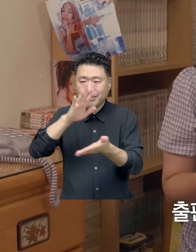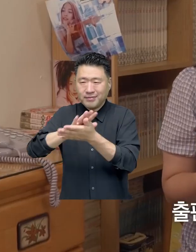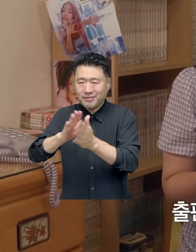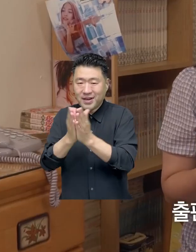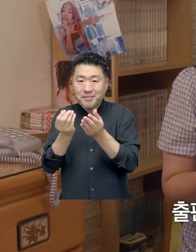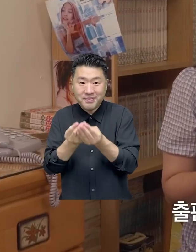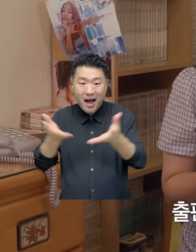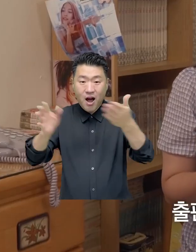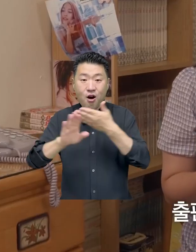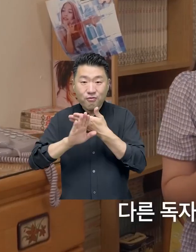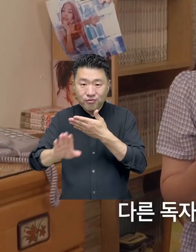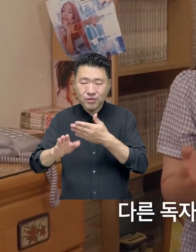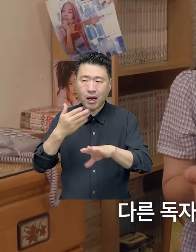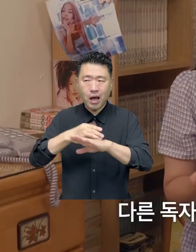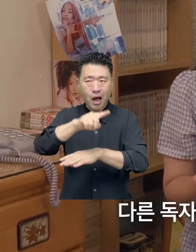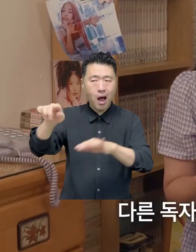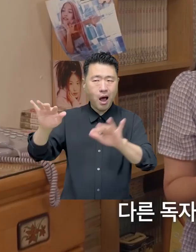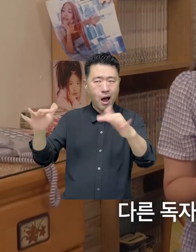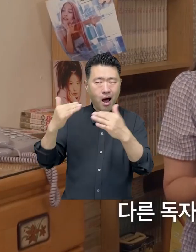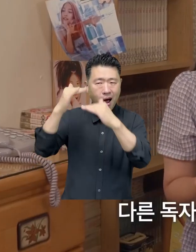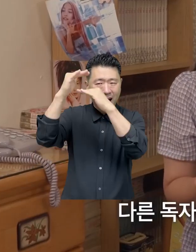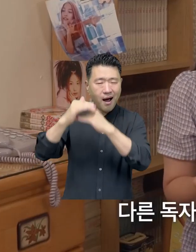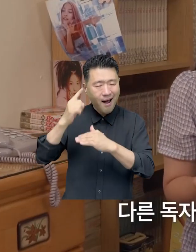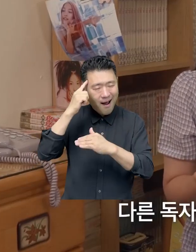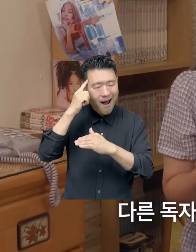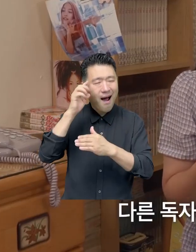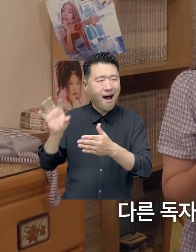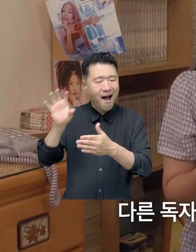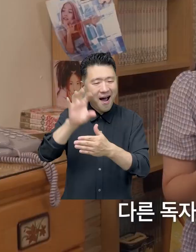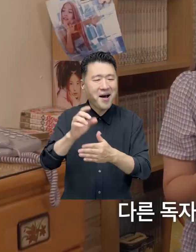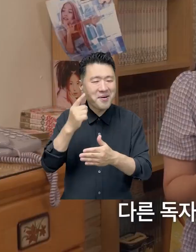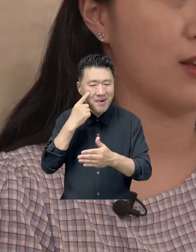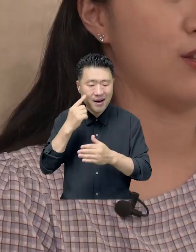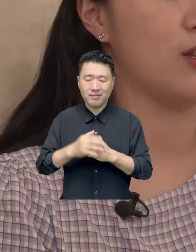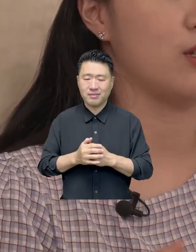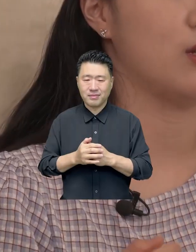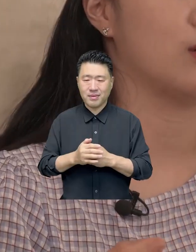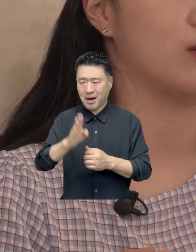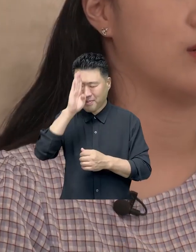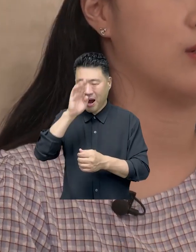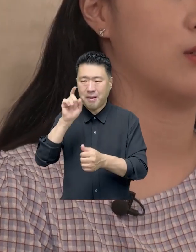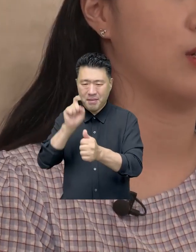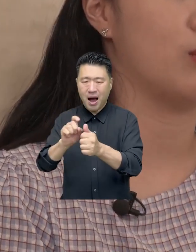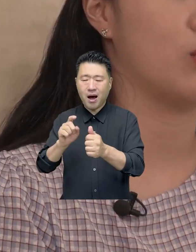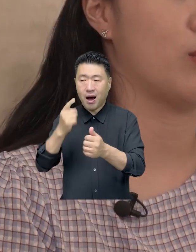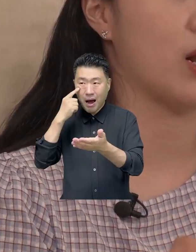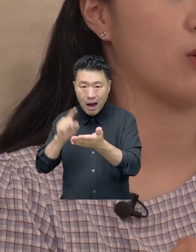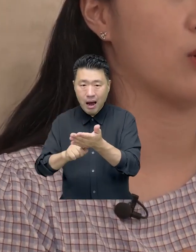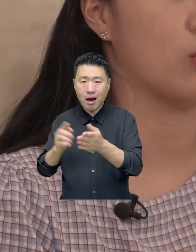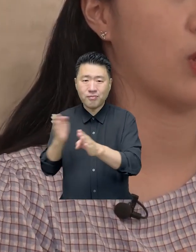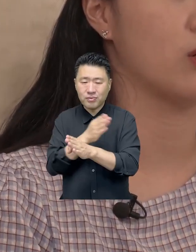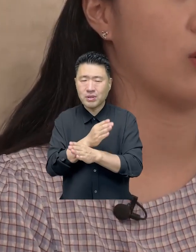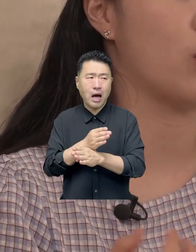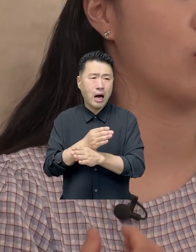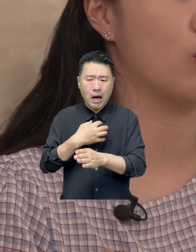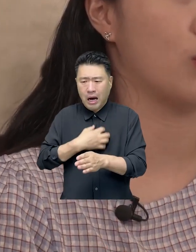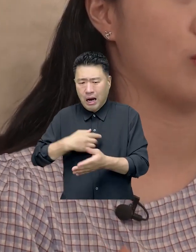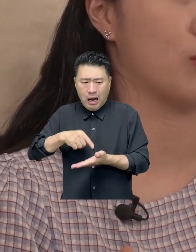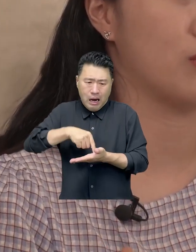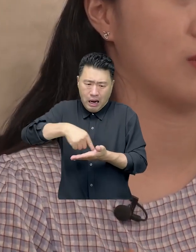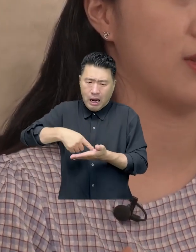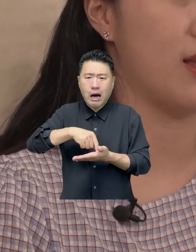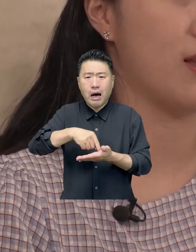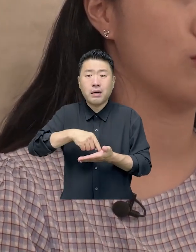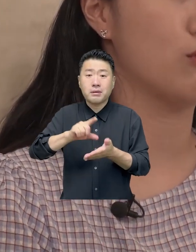출판물로 엮이면서는 다른 독자님들 생각을 많이 했어요. ADHD라는 진단명을 발견하고 굉장히 외로운